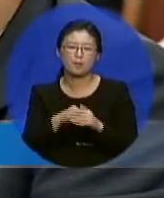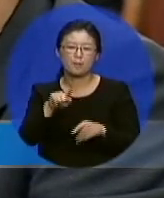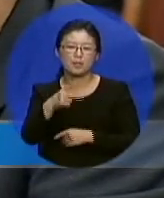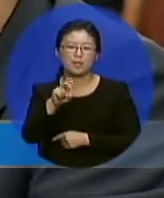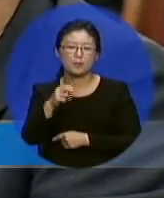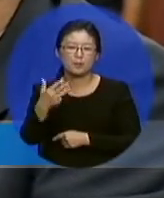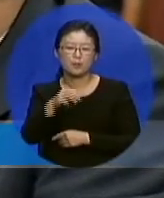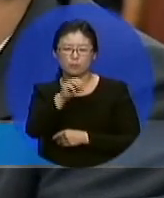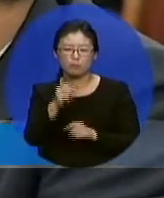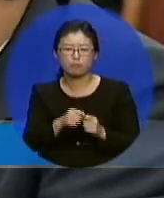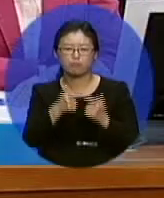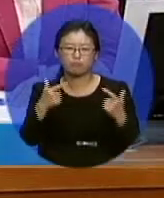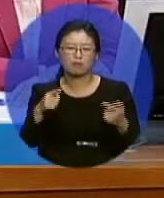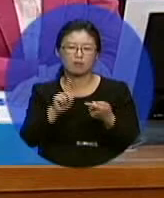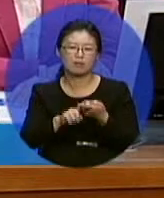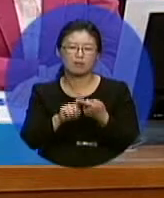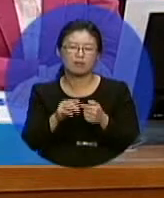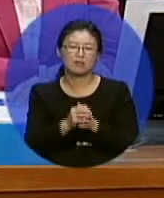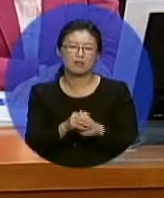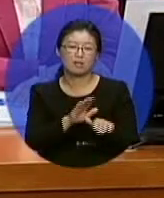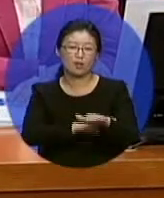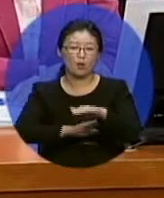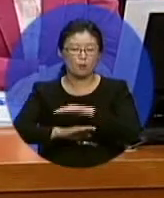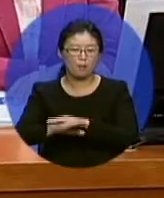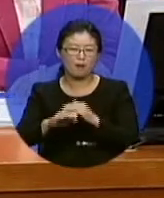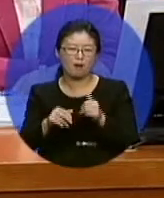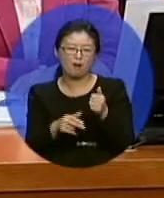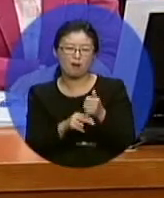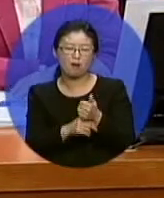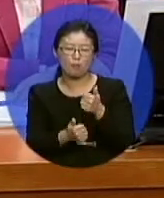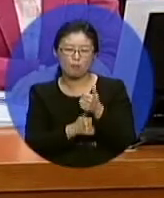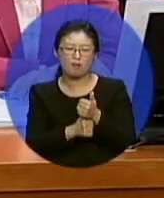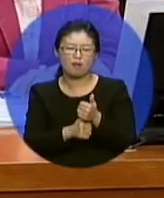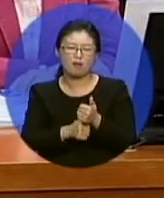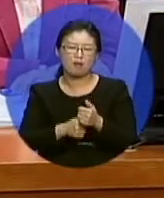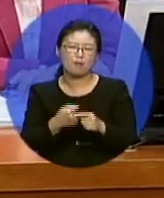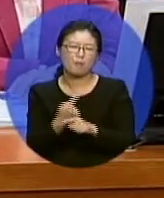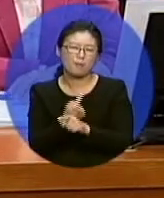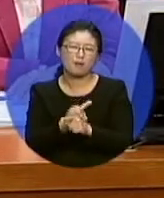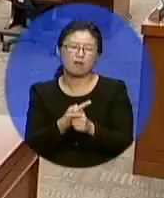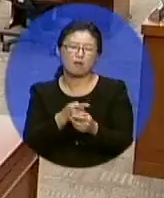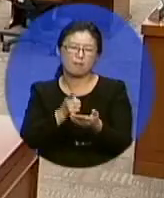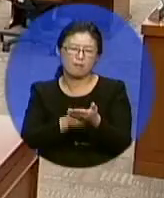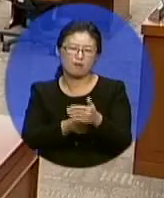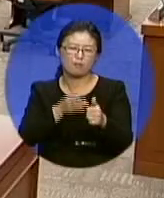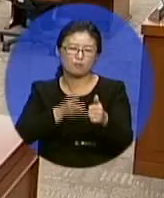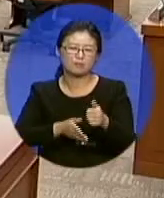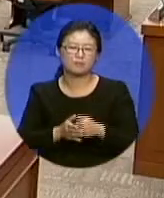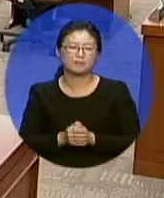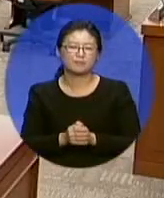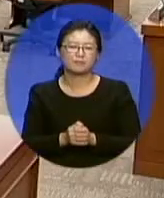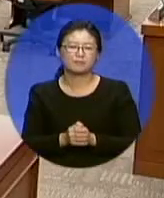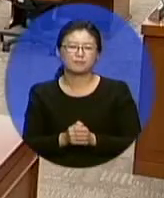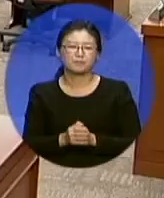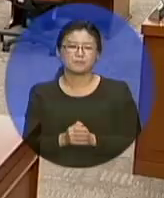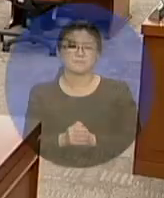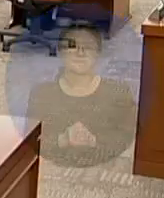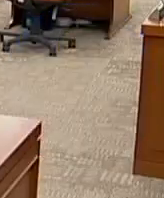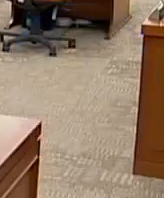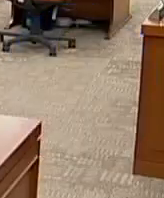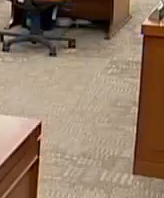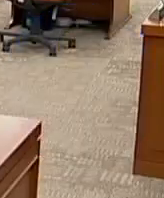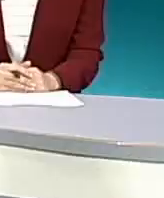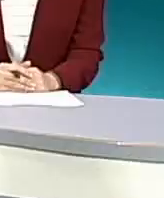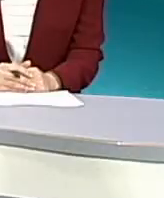128%나 증가한 현상을 놓고 여야 의원들은 대책 마련을 서둘러야 한다고 촉구했습니다. 복지TV 뉴스 최영아입니다.